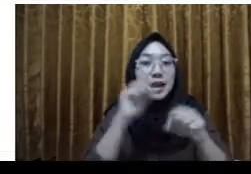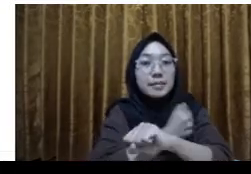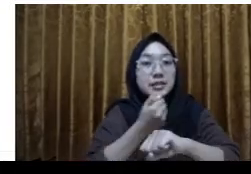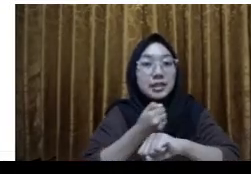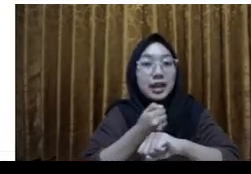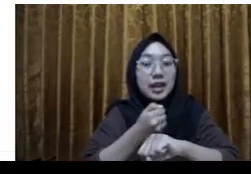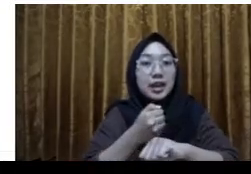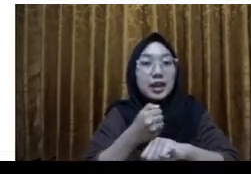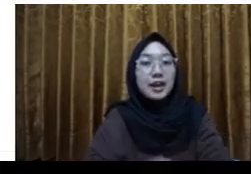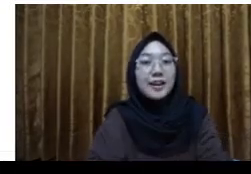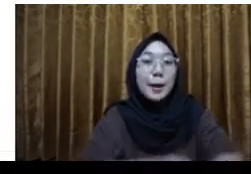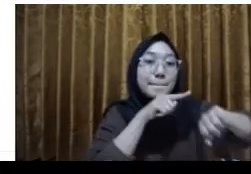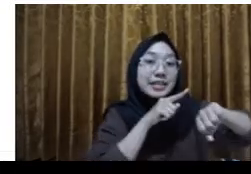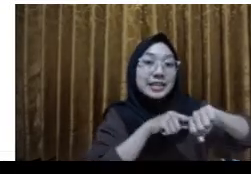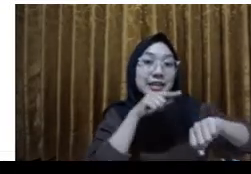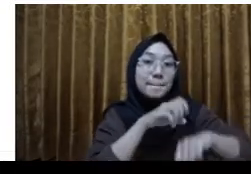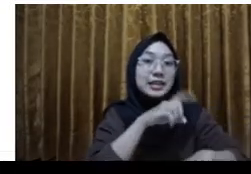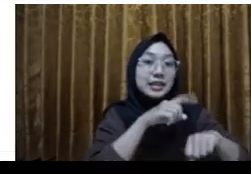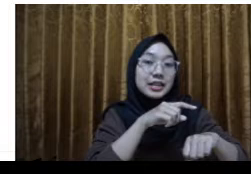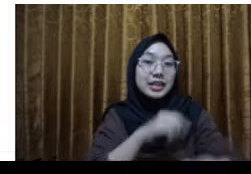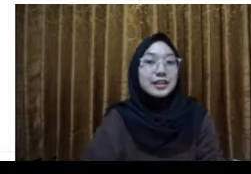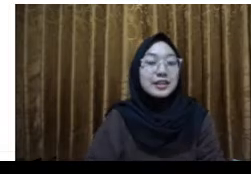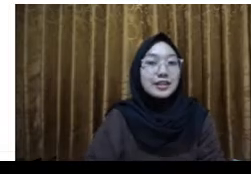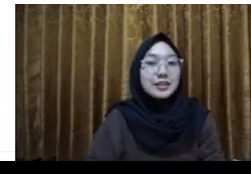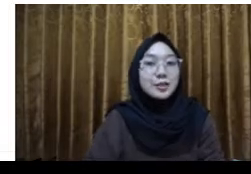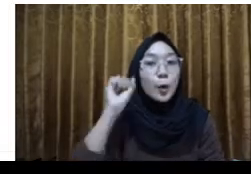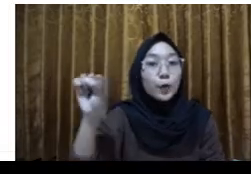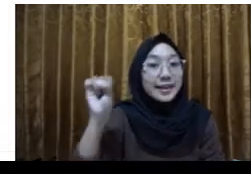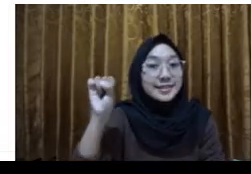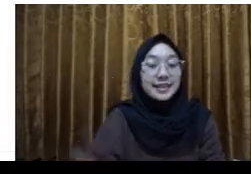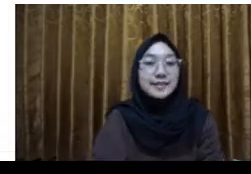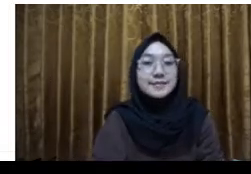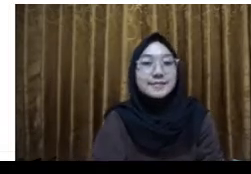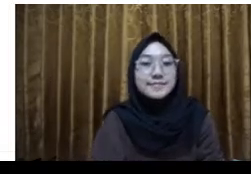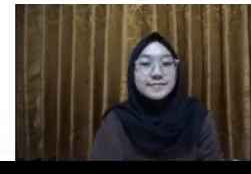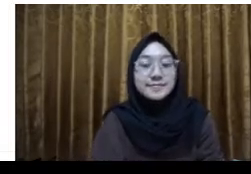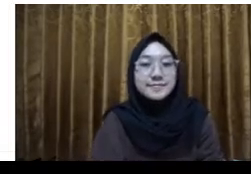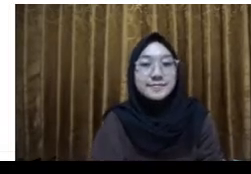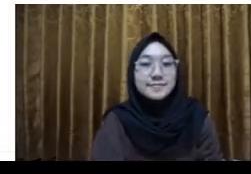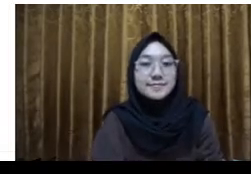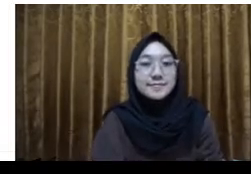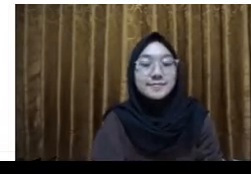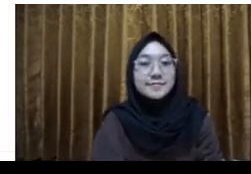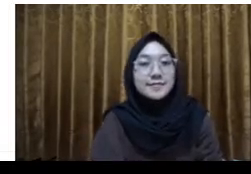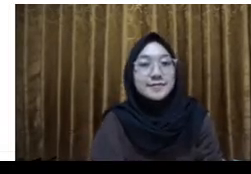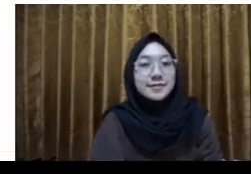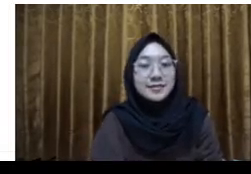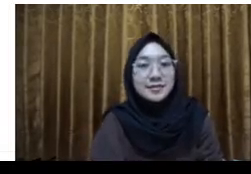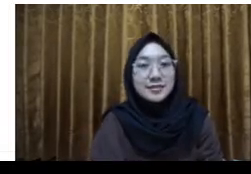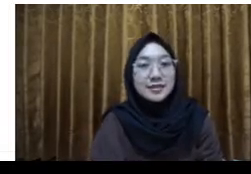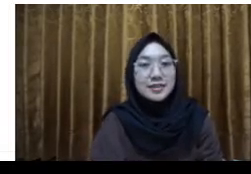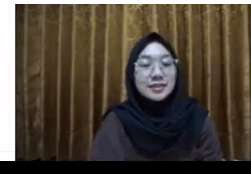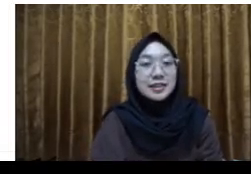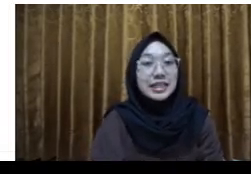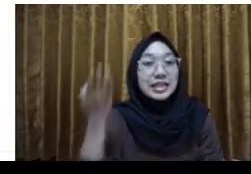mengekliknya ya atau enter, maka akan terjadi proses instalasi. Tinggal ikutin saja